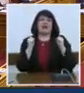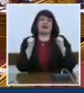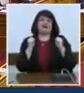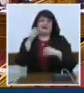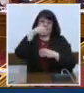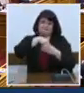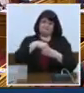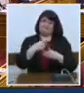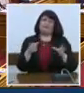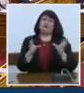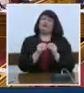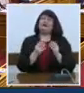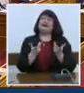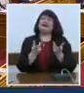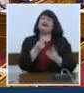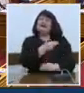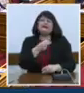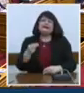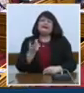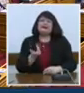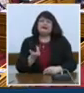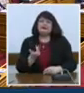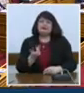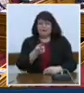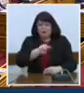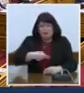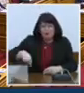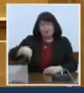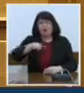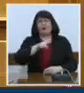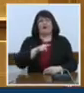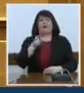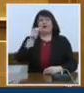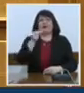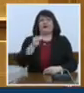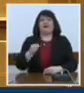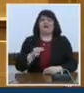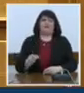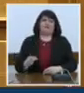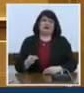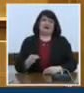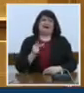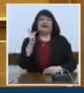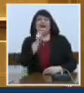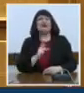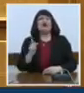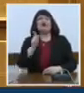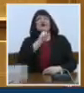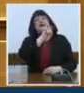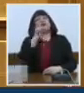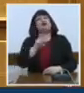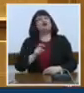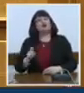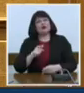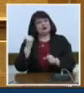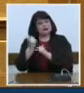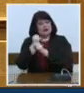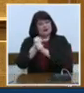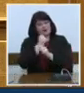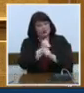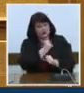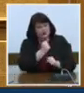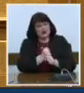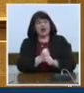Αφορά όλες τις πτυχές της κοινωνικής ζωής. Την εργασία, το